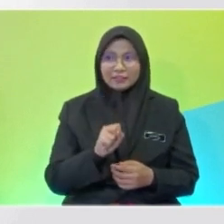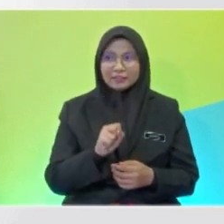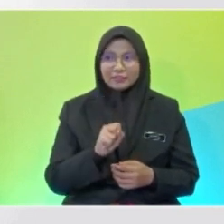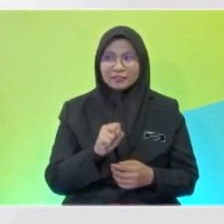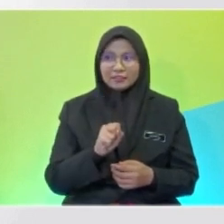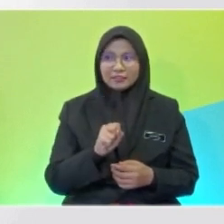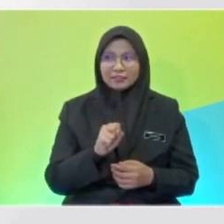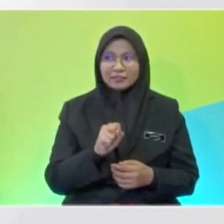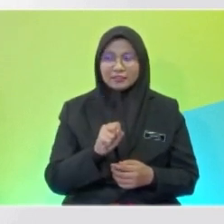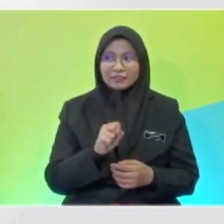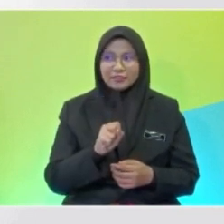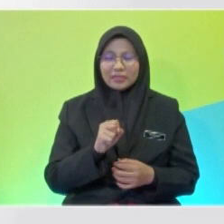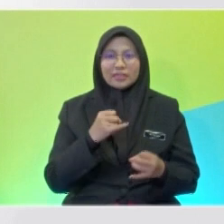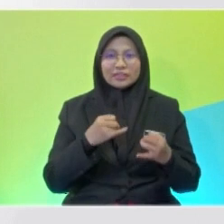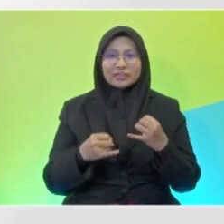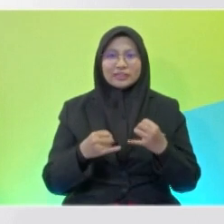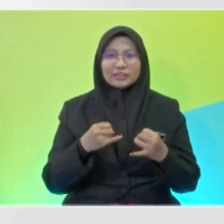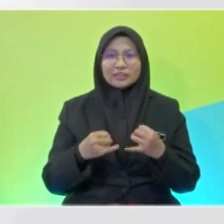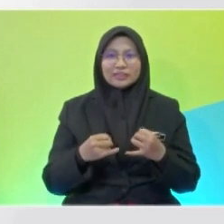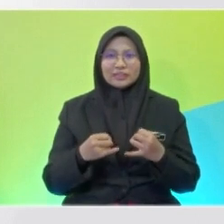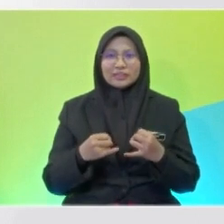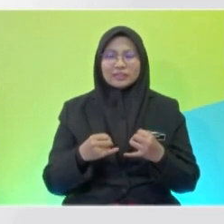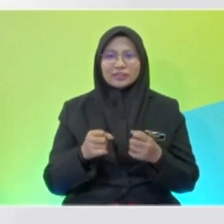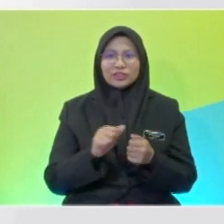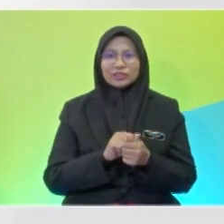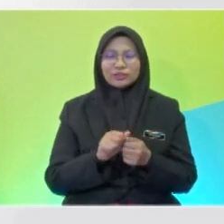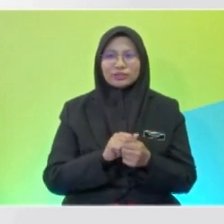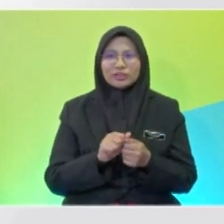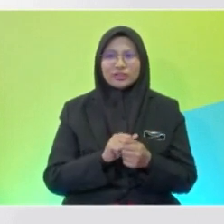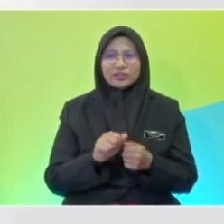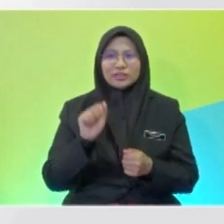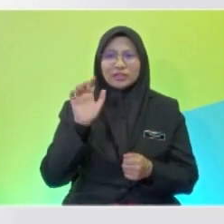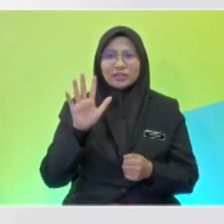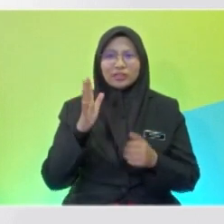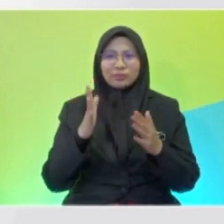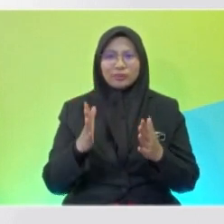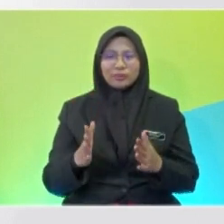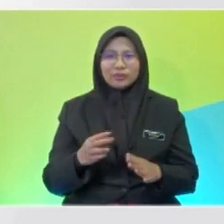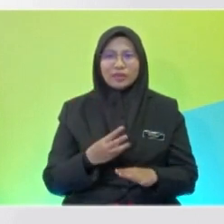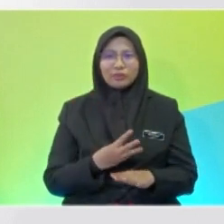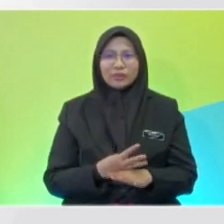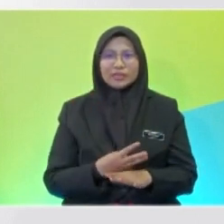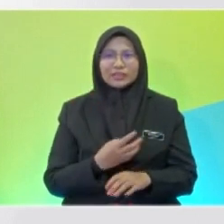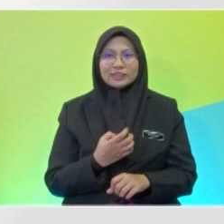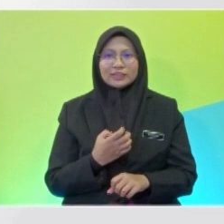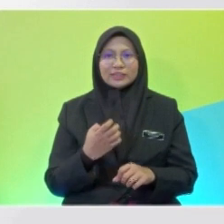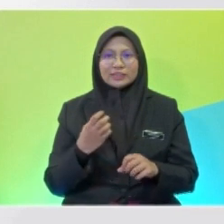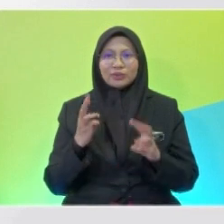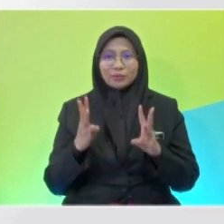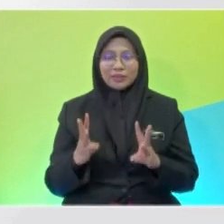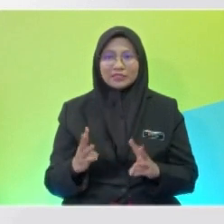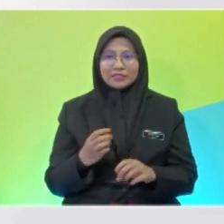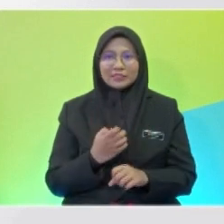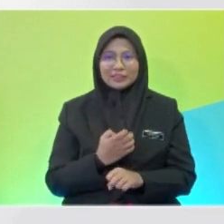pada soal tersebut jika pohon Aminah mencuci gigi lima orang warga emas dalam sehari Nah jadi berapa agaknya kos ya yang